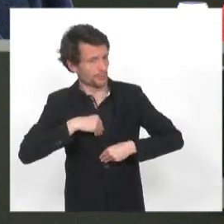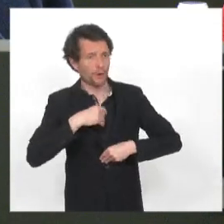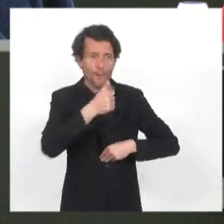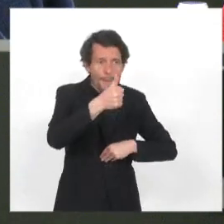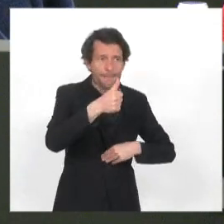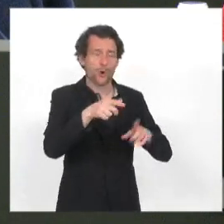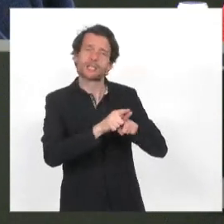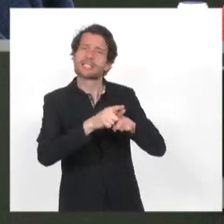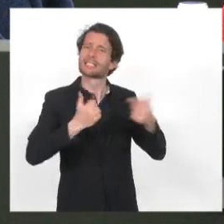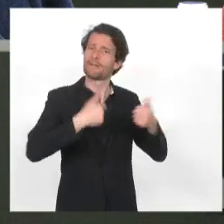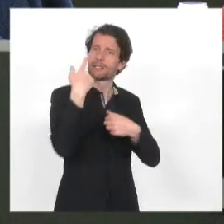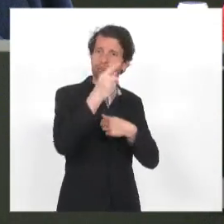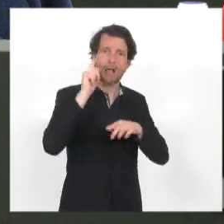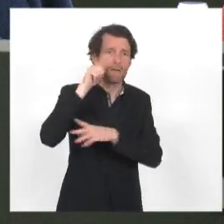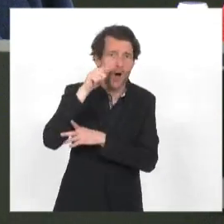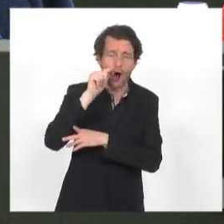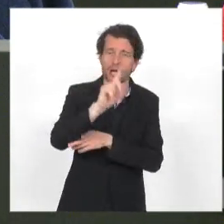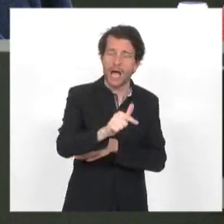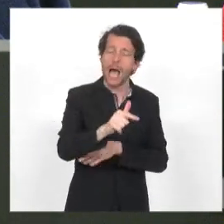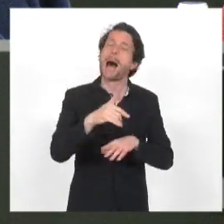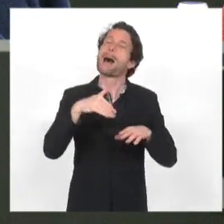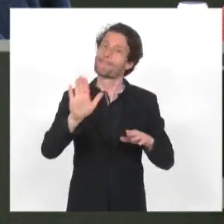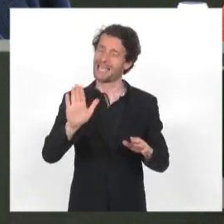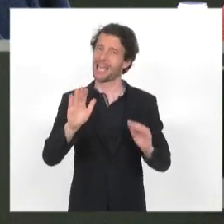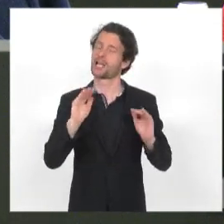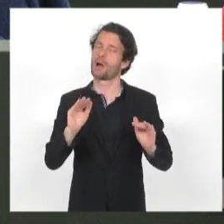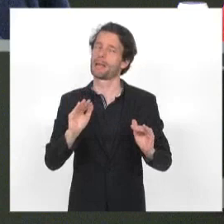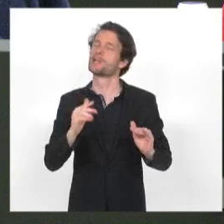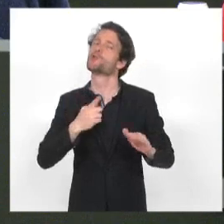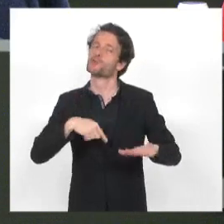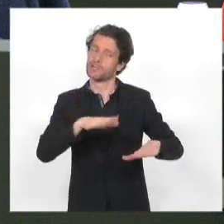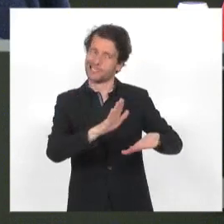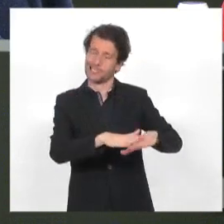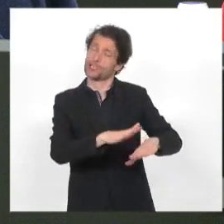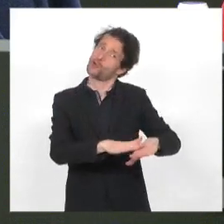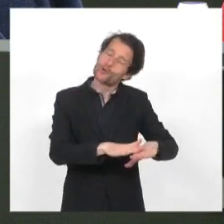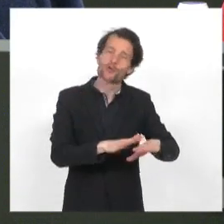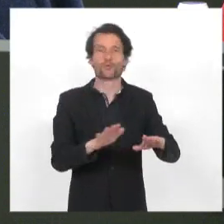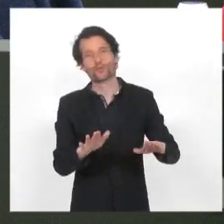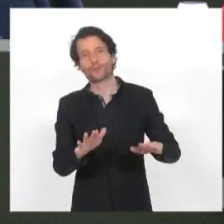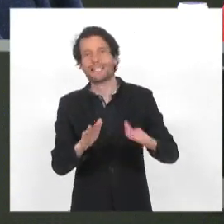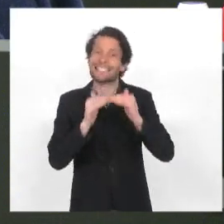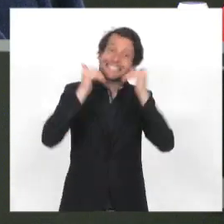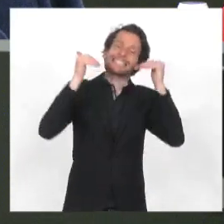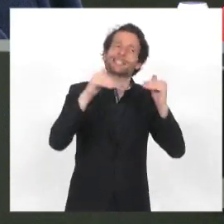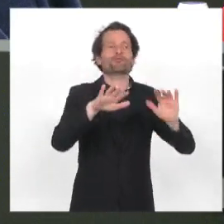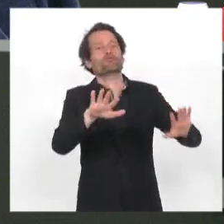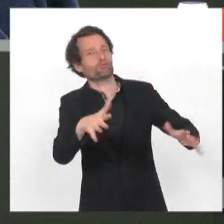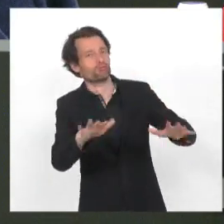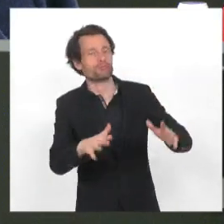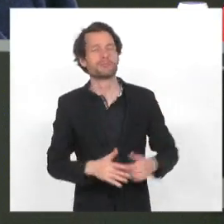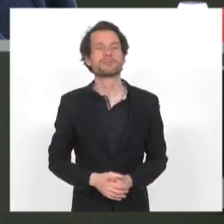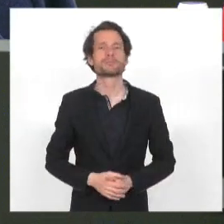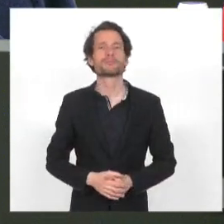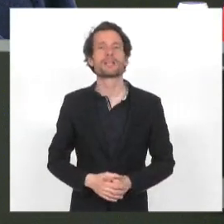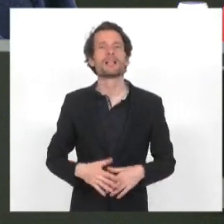le vice-président, permettez-nous de tempérer quelque peu votre enthousiasme. La fin de la dégressivité